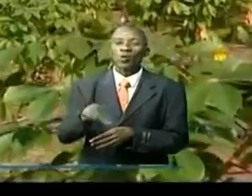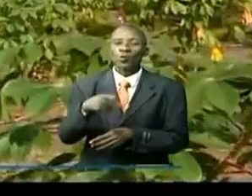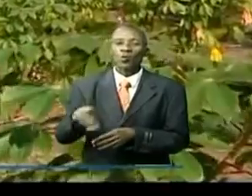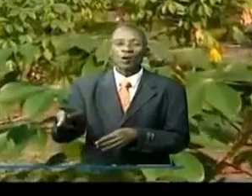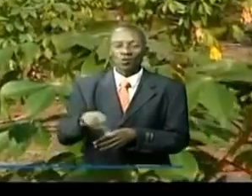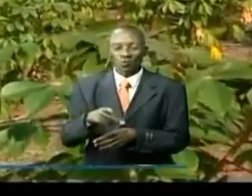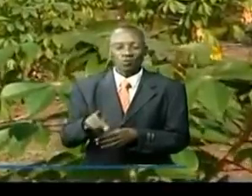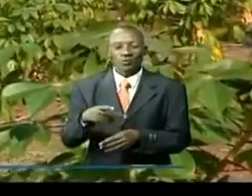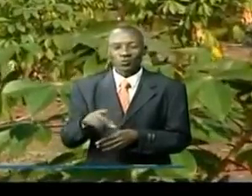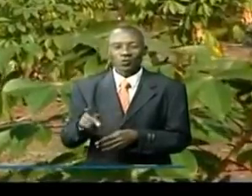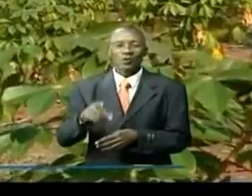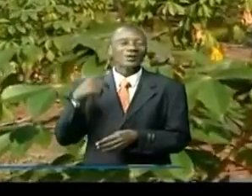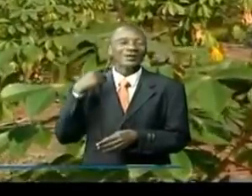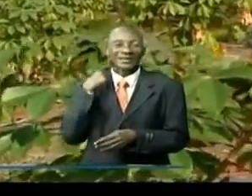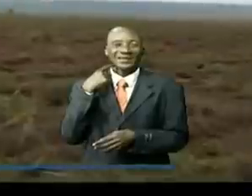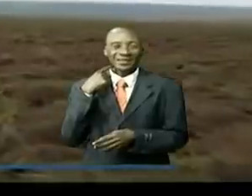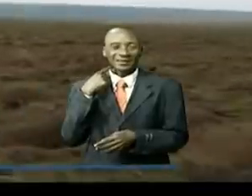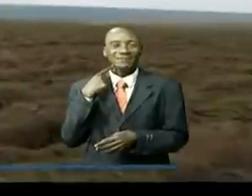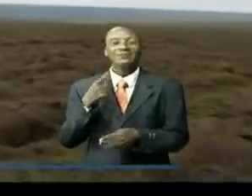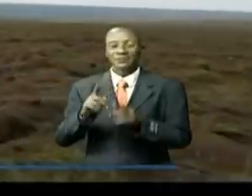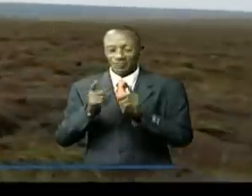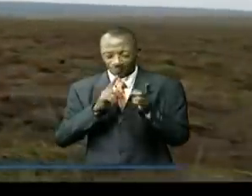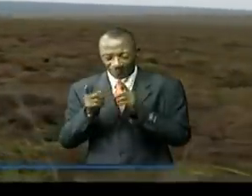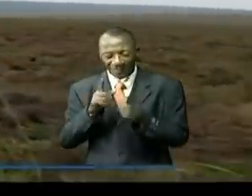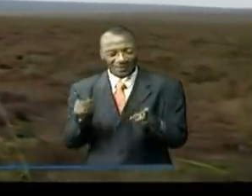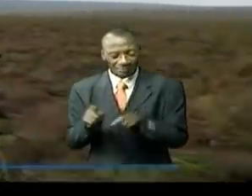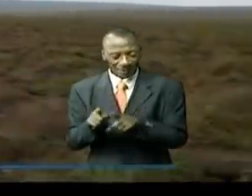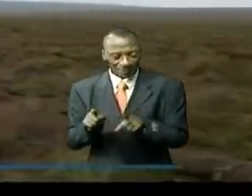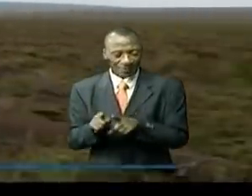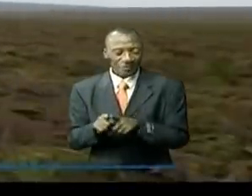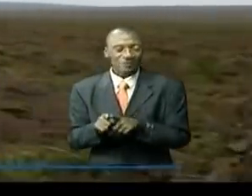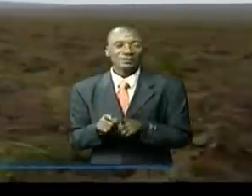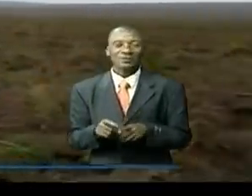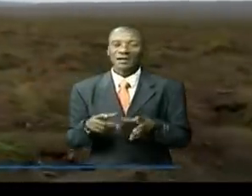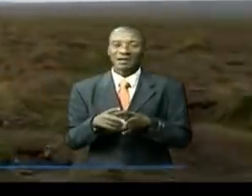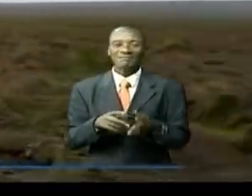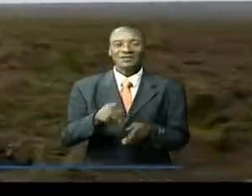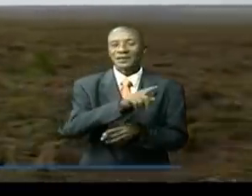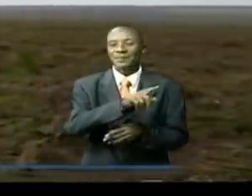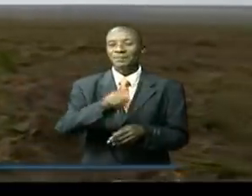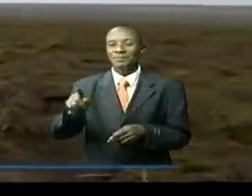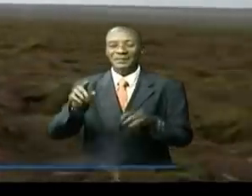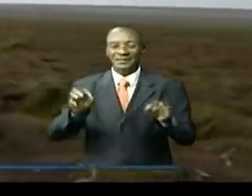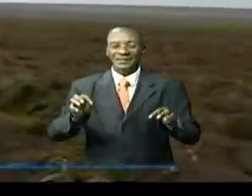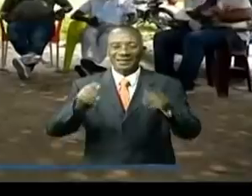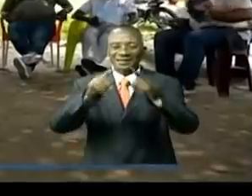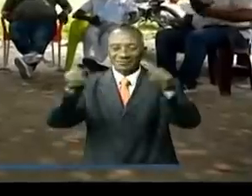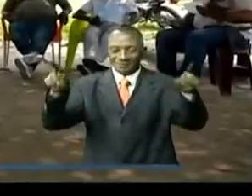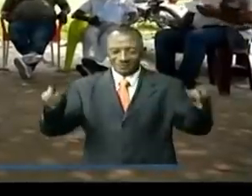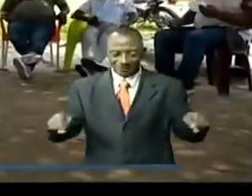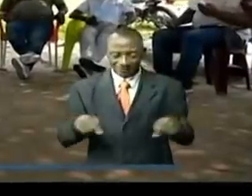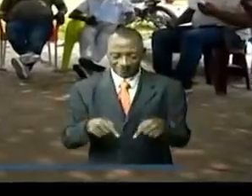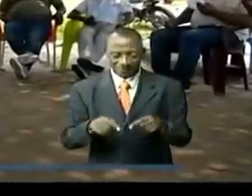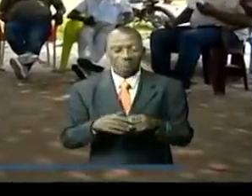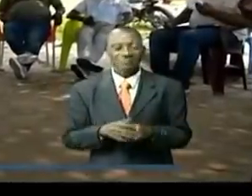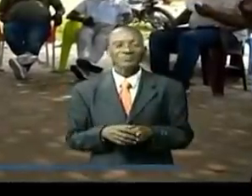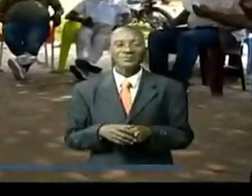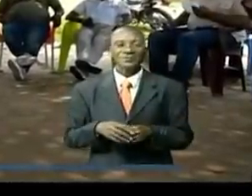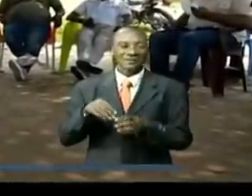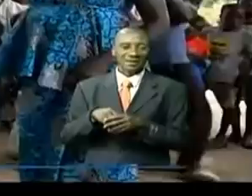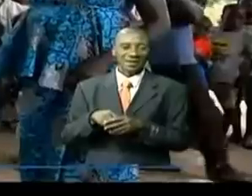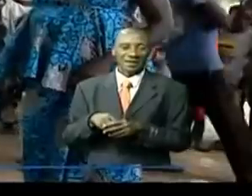la transformation du manioc de l'ordre de plus ou moins 1000 hectares. Dans le parc agro-industriel de